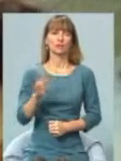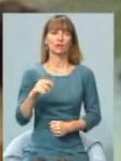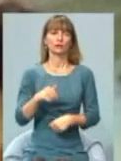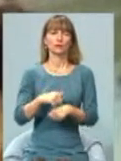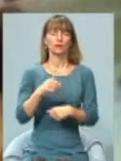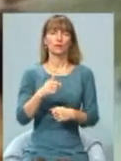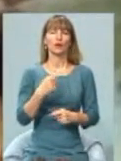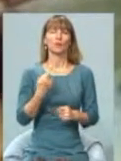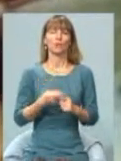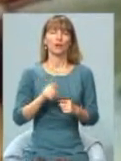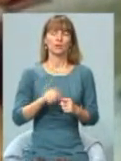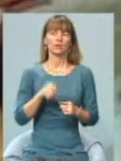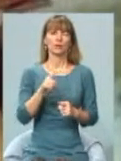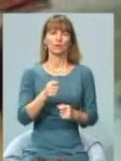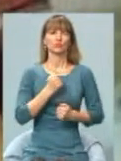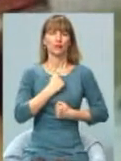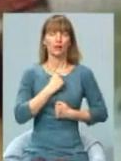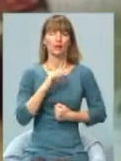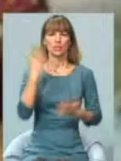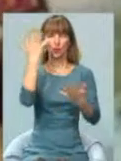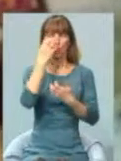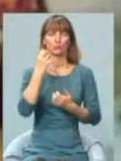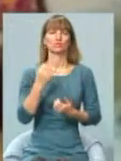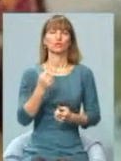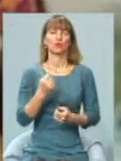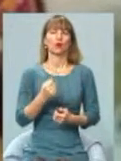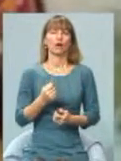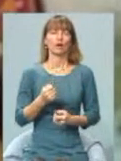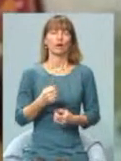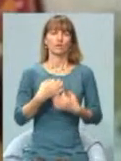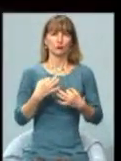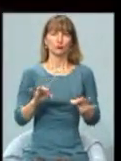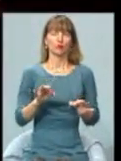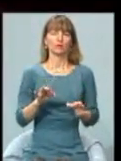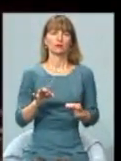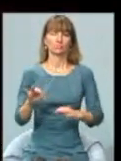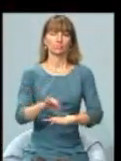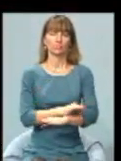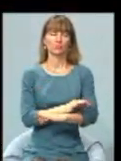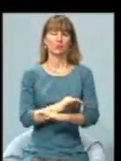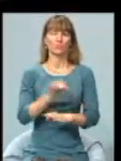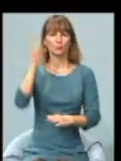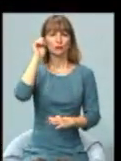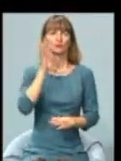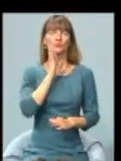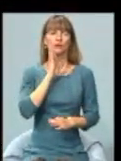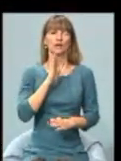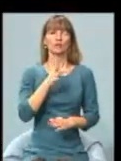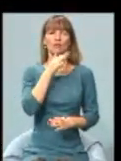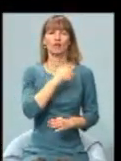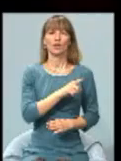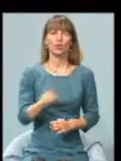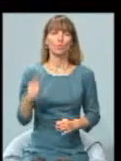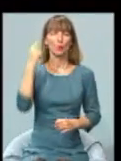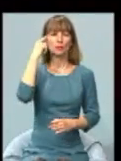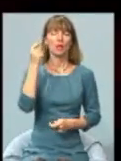він потайки від усіх уночі освячував шлюб люблячих чоловіків і жінок. Згодом про такий вчинок святого Валентина